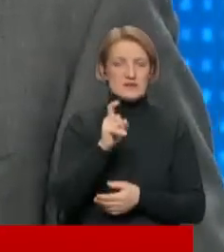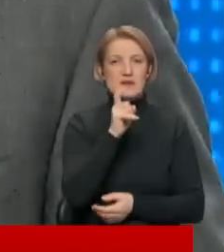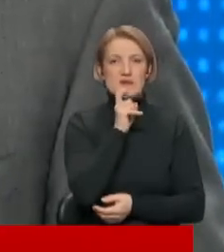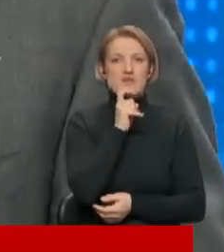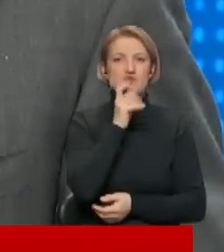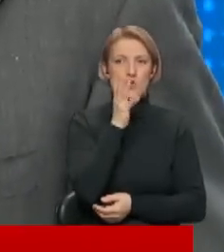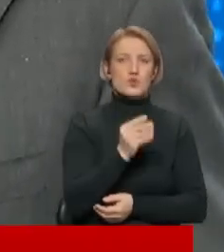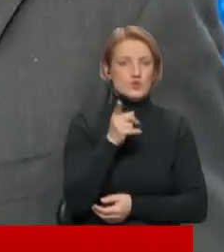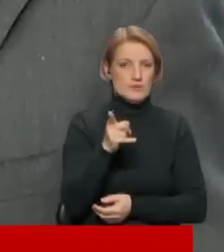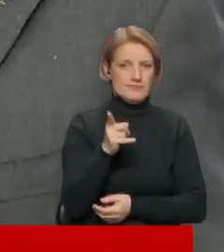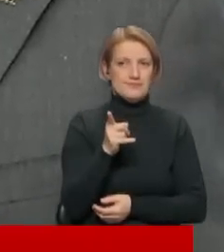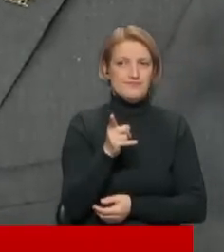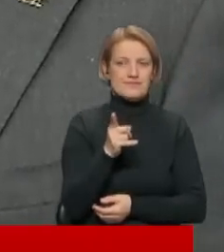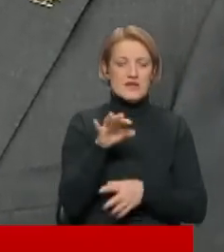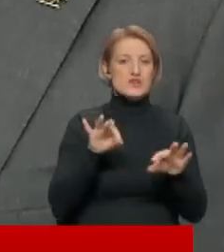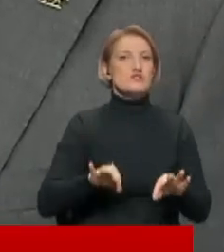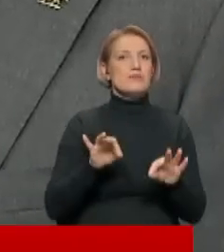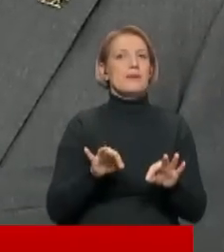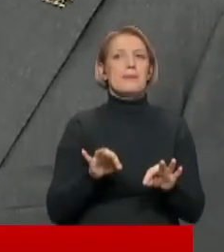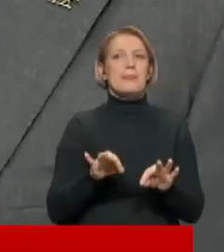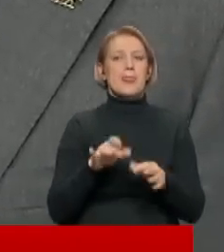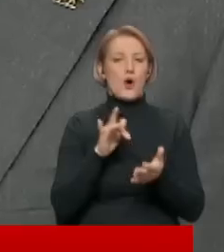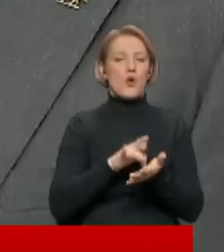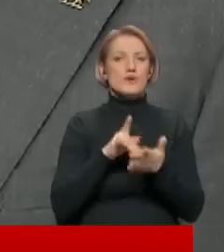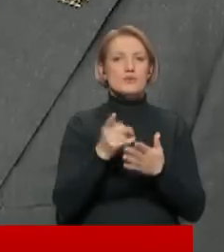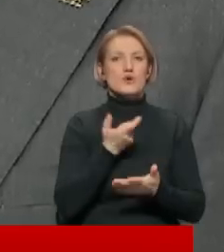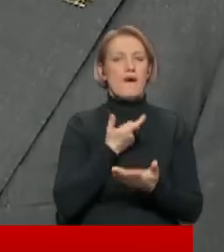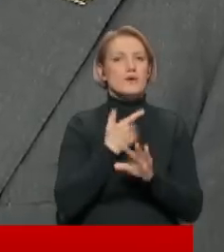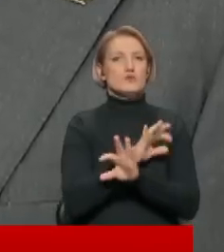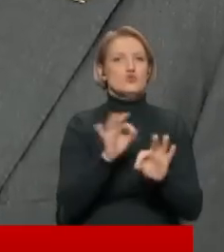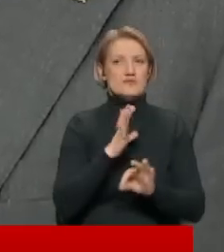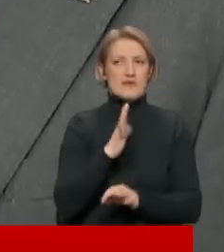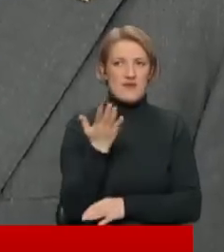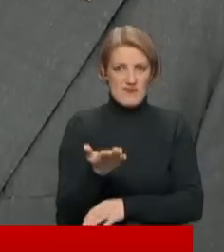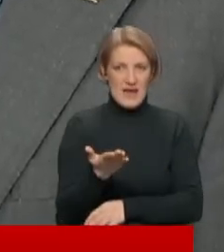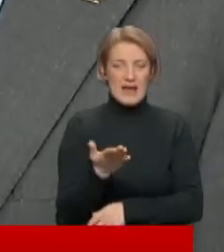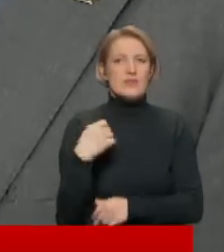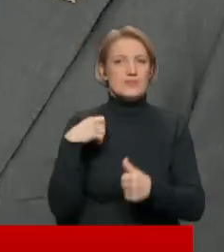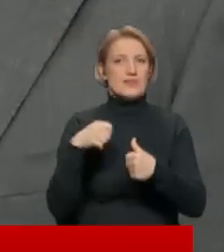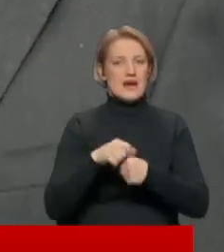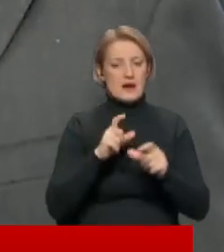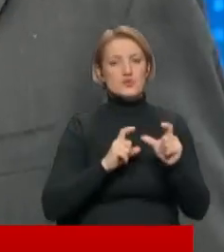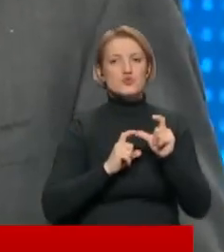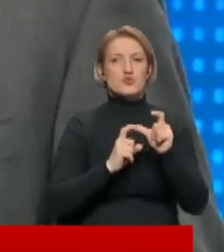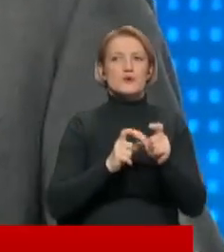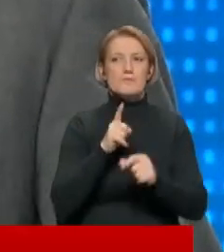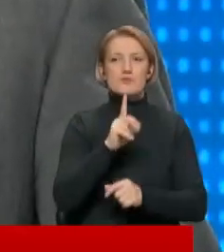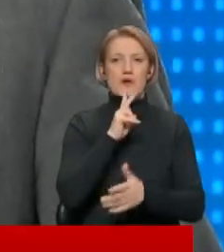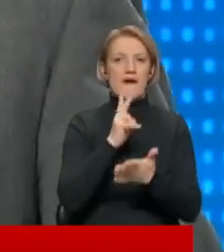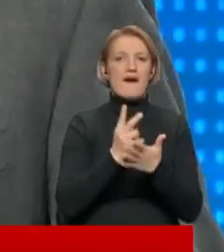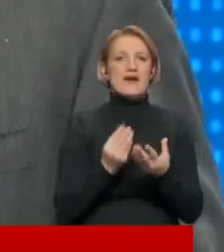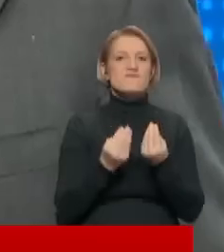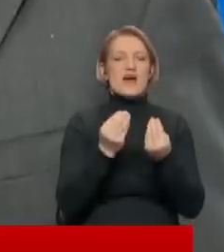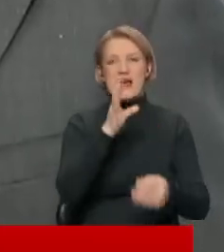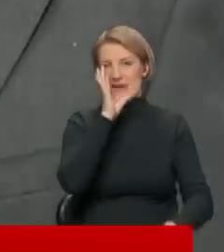da tavır aldı şimdi ortada bu hukuksuzluklar ve tekrar sorunuzun başına bu kararı